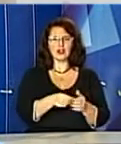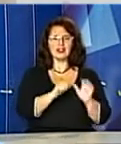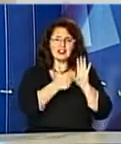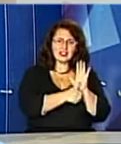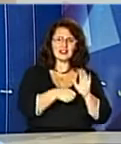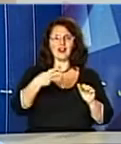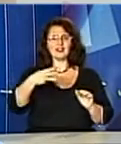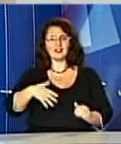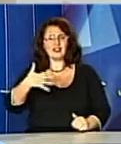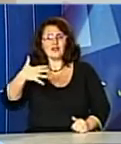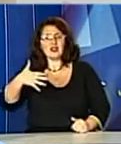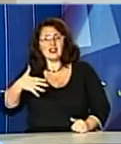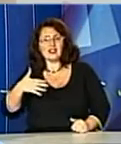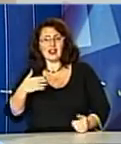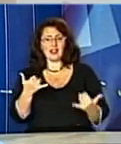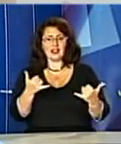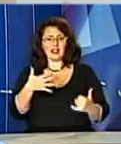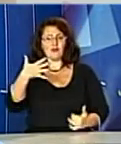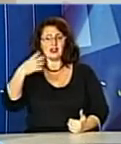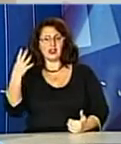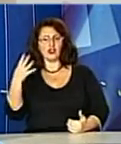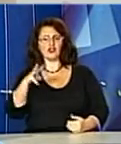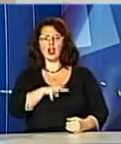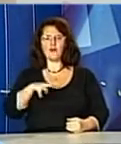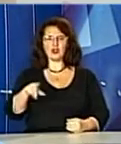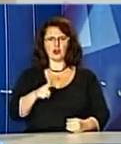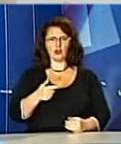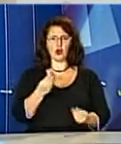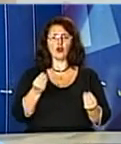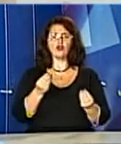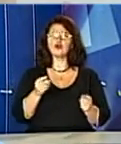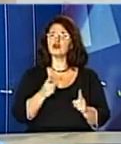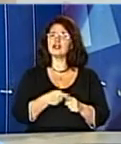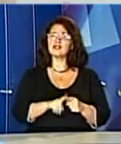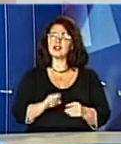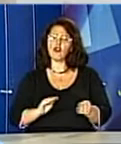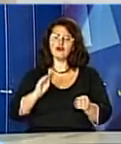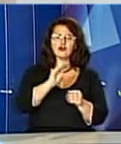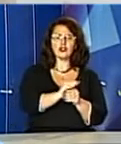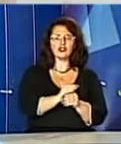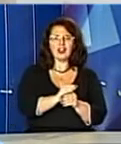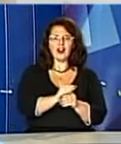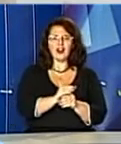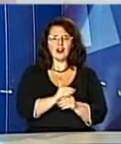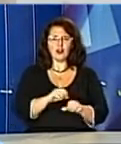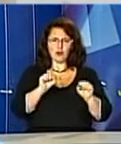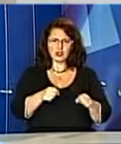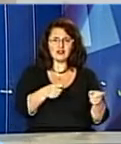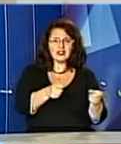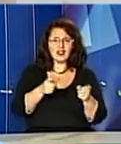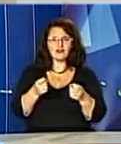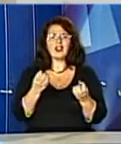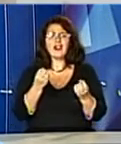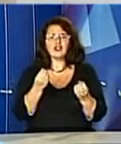30, пізніше 50, а пізніше вийшли на 54 мільйони, що додало нам можливість ще залучити додатково 74 мільйони гривень. І